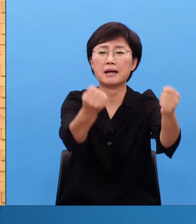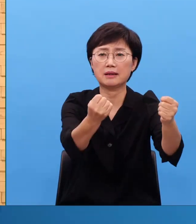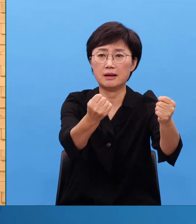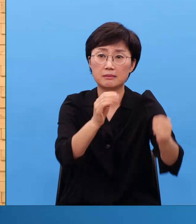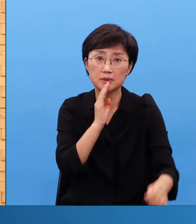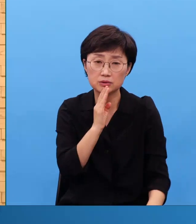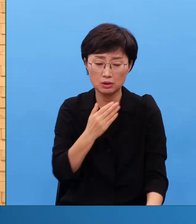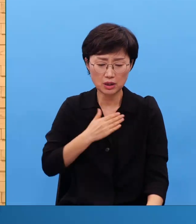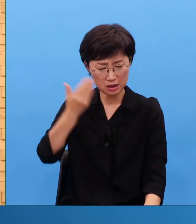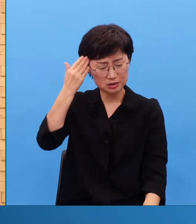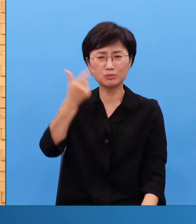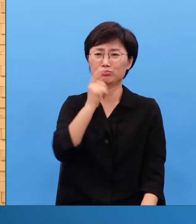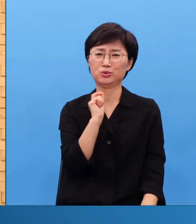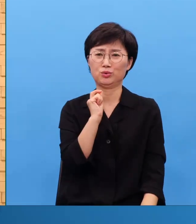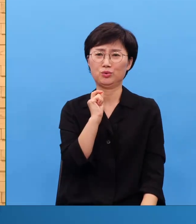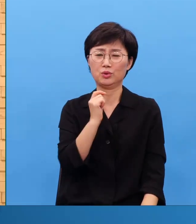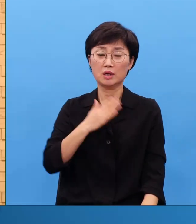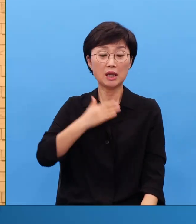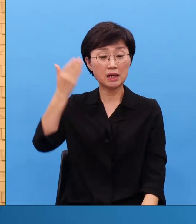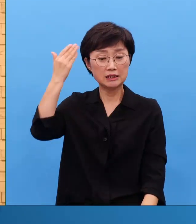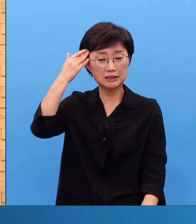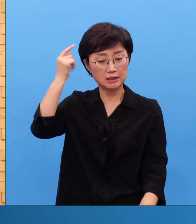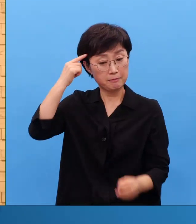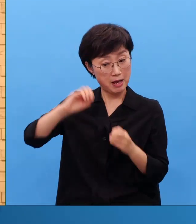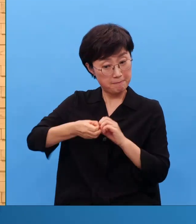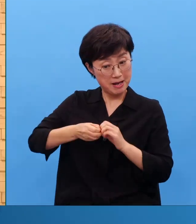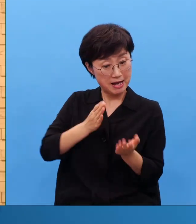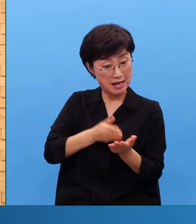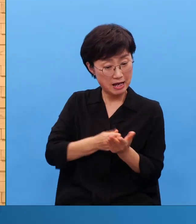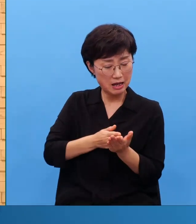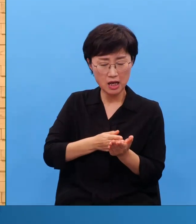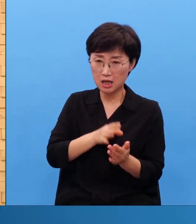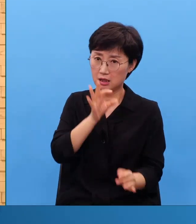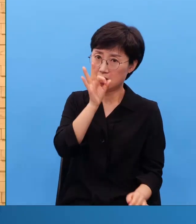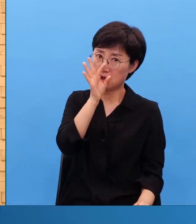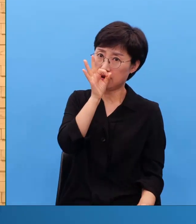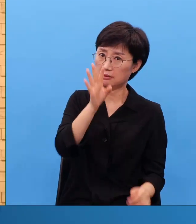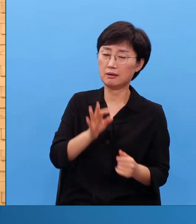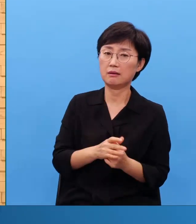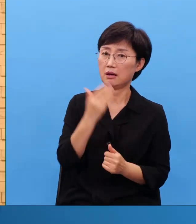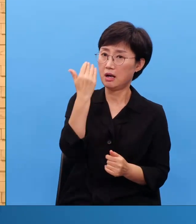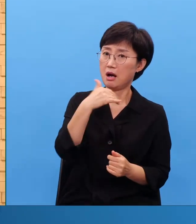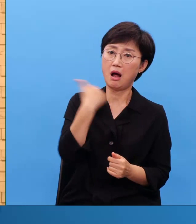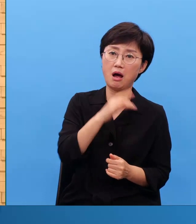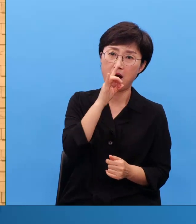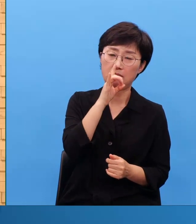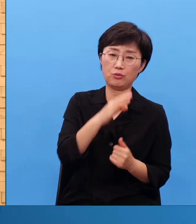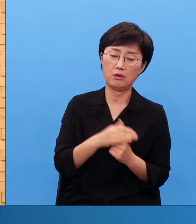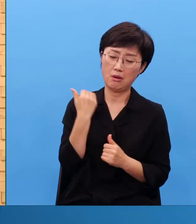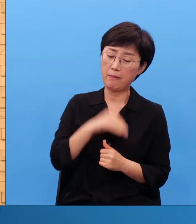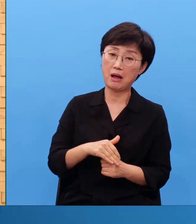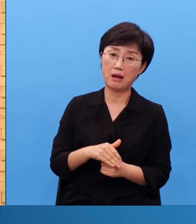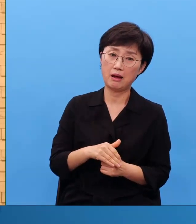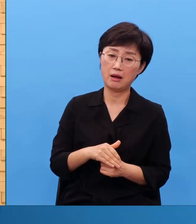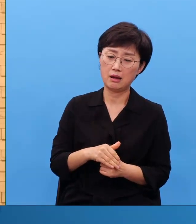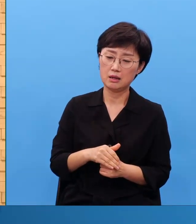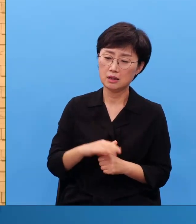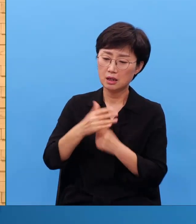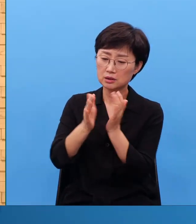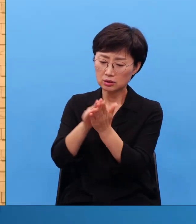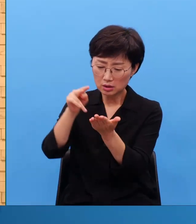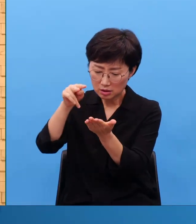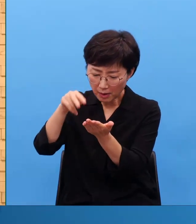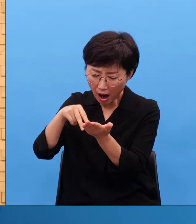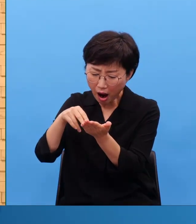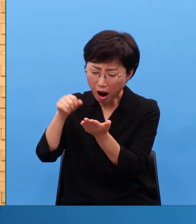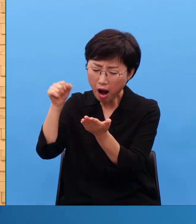how can I go and just preach with my words? 게다가 너무나 기가 찬 성경이 있는 거를 왜 내가 이걸 몰랐던가 봐. And I realized to 전도하러 myself, 다니면서도 몰랐어. I was